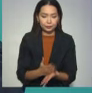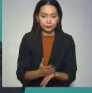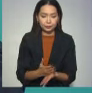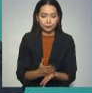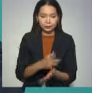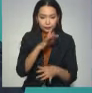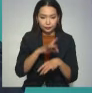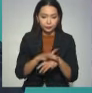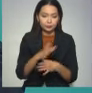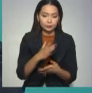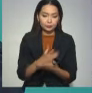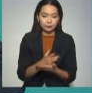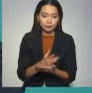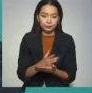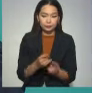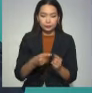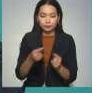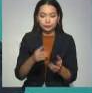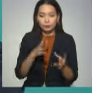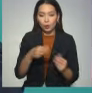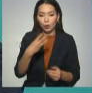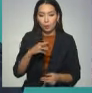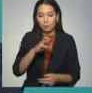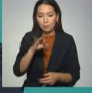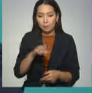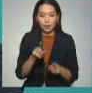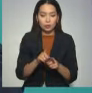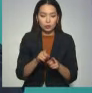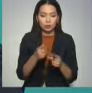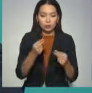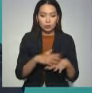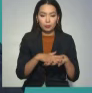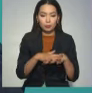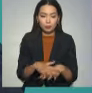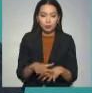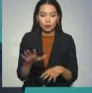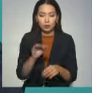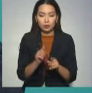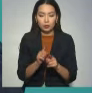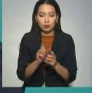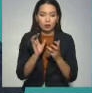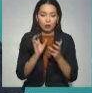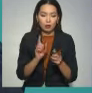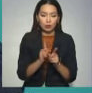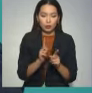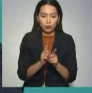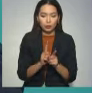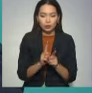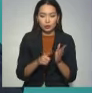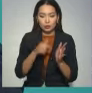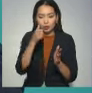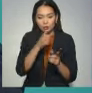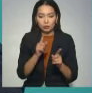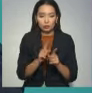На текущий год применяется новый... Ағымдағы жылға 30 миллиард тенге көлемде қаражат бөлі отырып, бастапқы жарнасыз 7 жылға дейінгі қарыз мерсімі